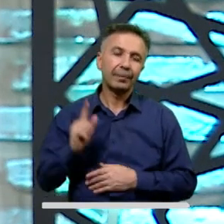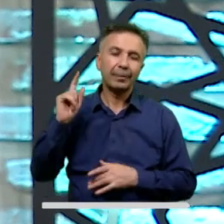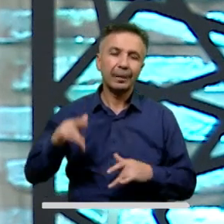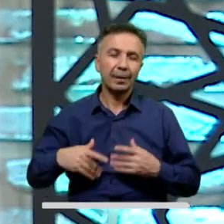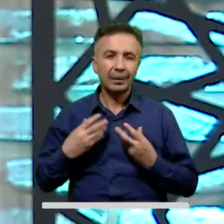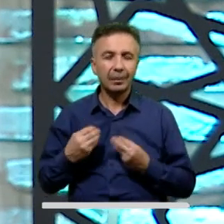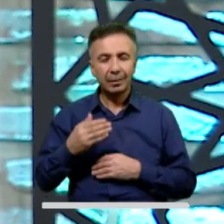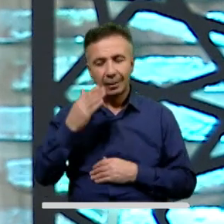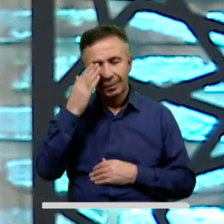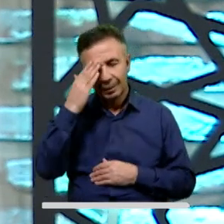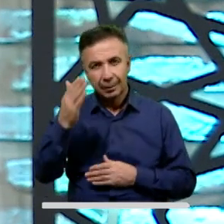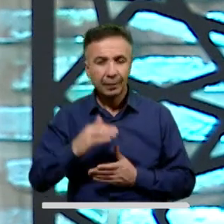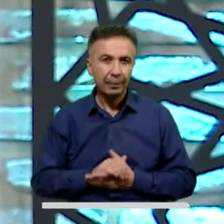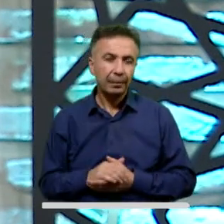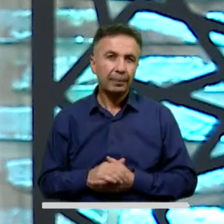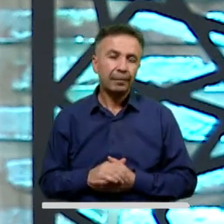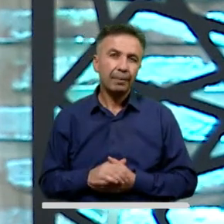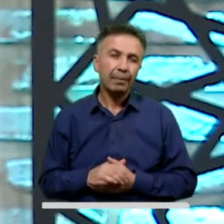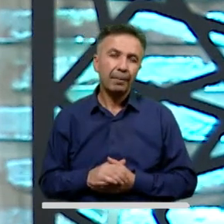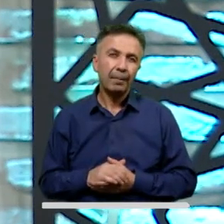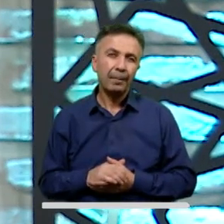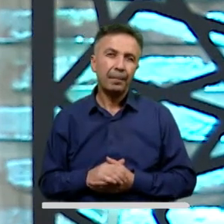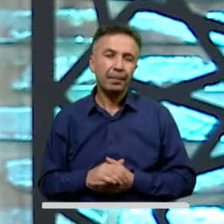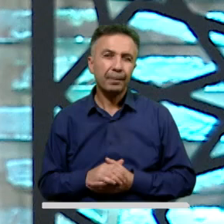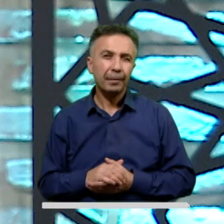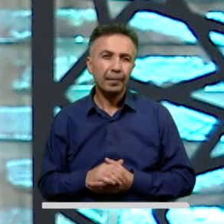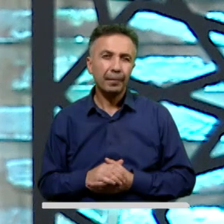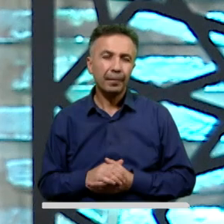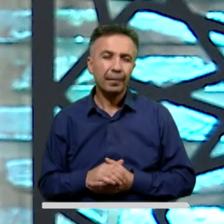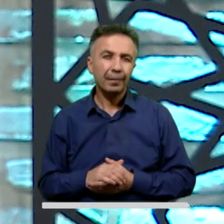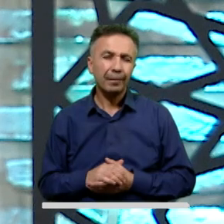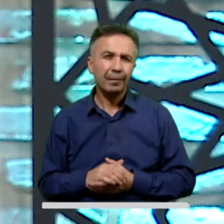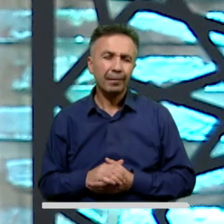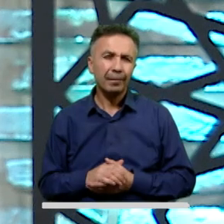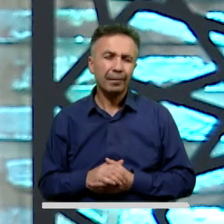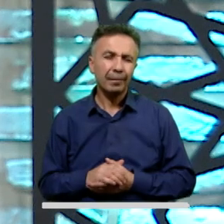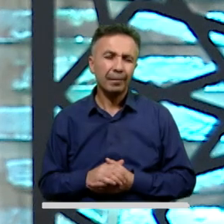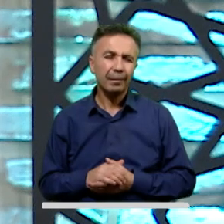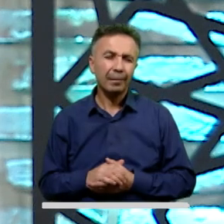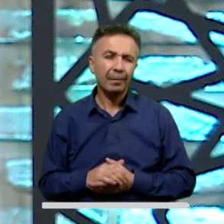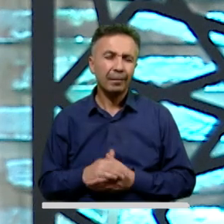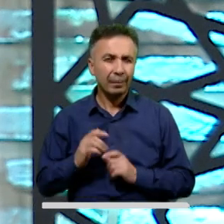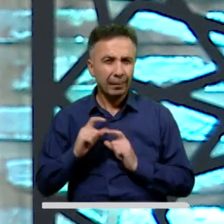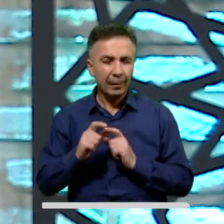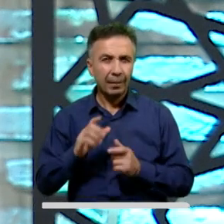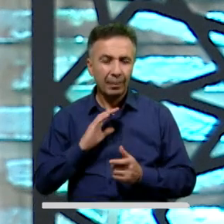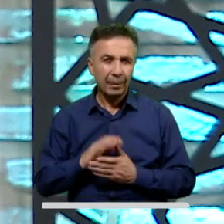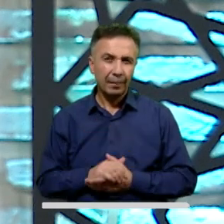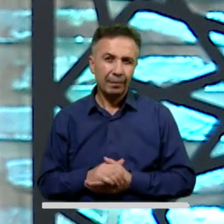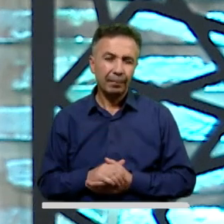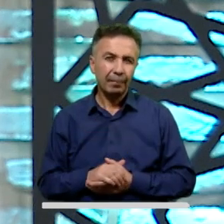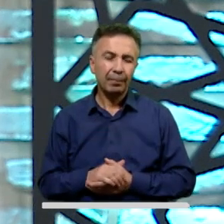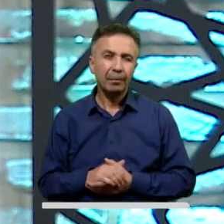hocam. Selamun aleyküm. Aleyküm selam efendim. Buyursunlar. Furkan hocam, sizin gibi değerli hocalara bir sorum var. Sorabilir miyim? Buyurun efendim, ne